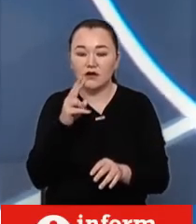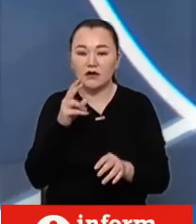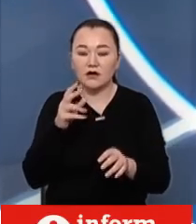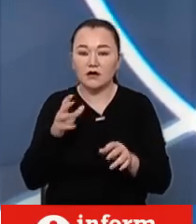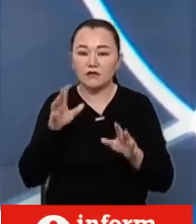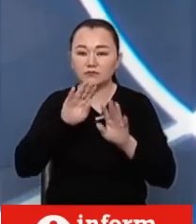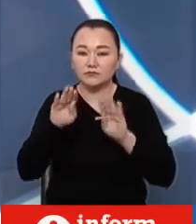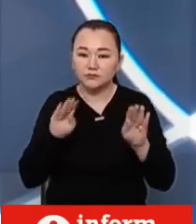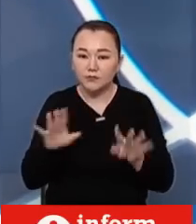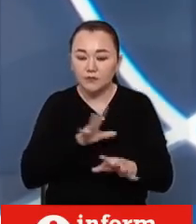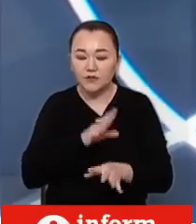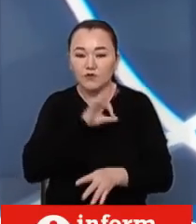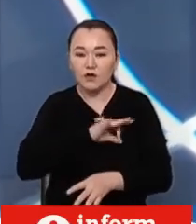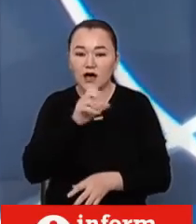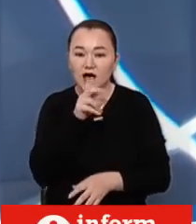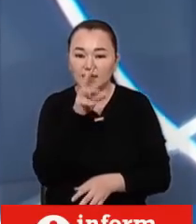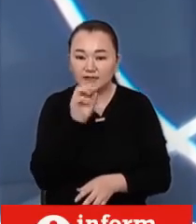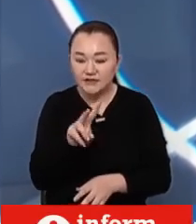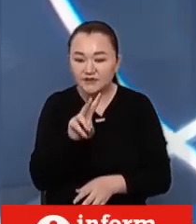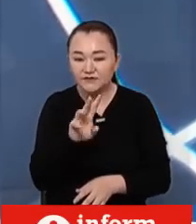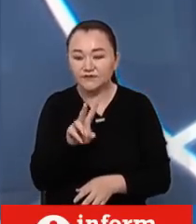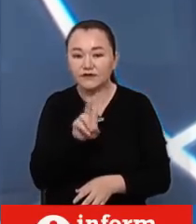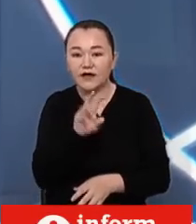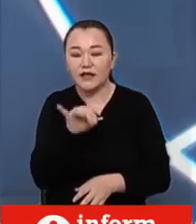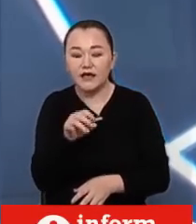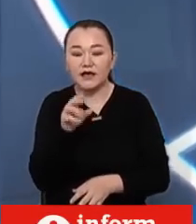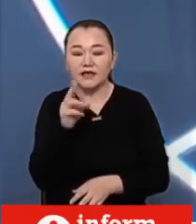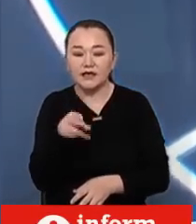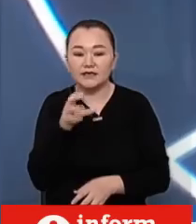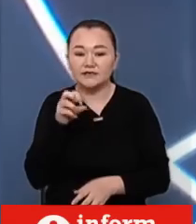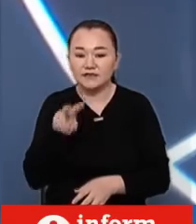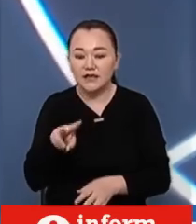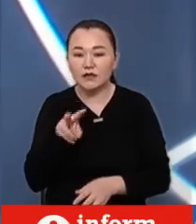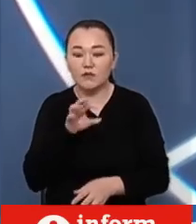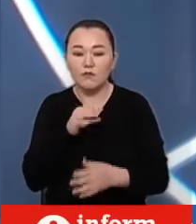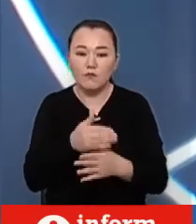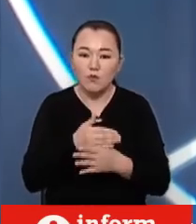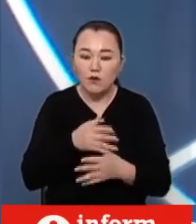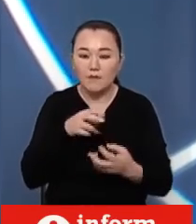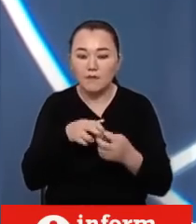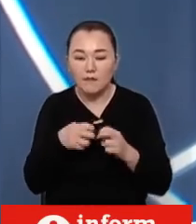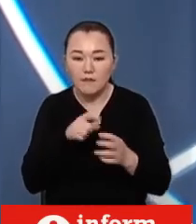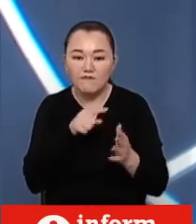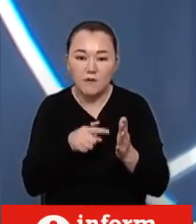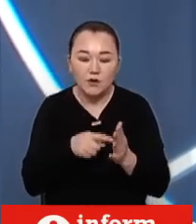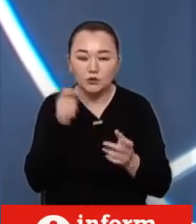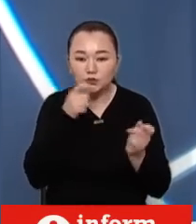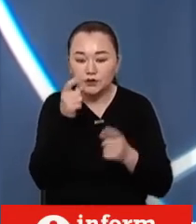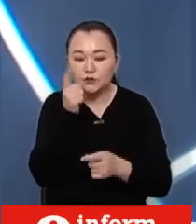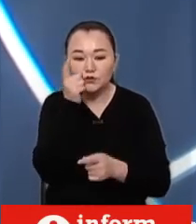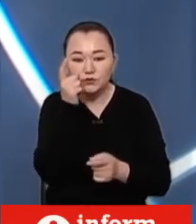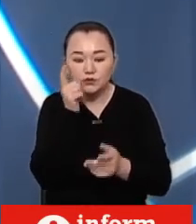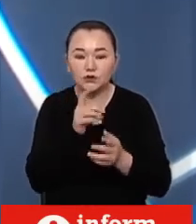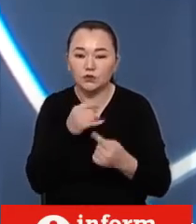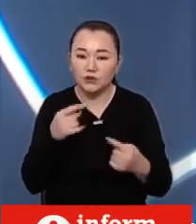кеңседе тұтынушылар актив және KSL байланыс желісінің мәселелері бойынша көмек алып, келісімшарт бойынша смартфондар мен басқа